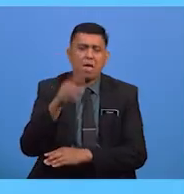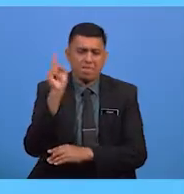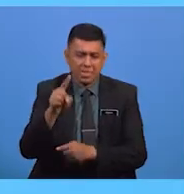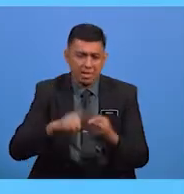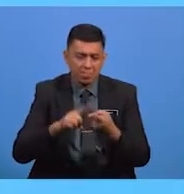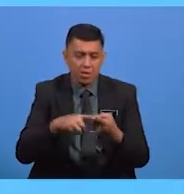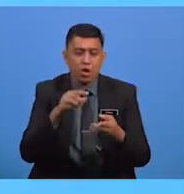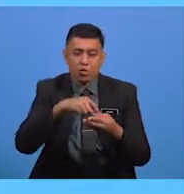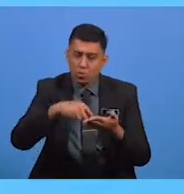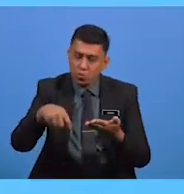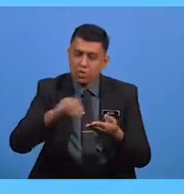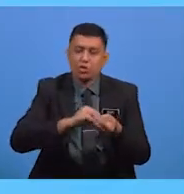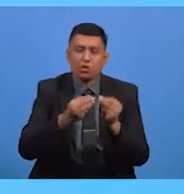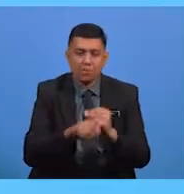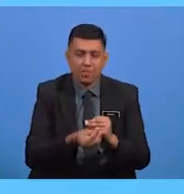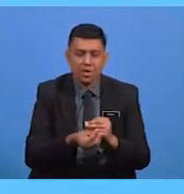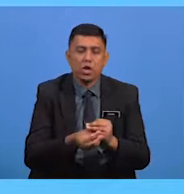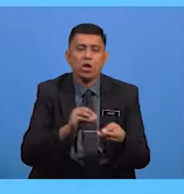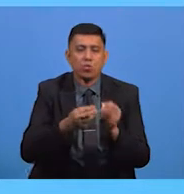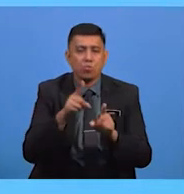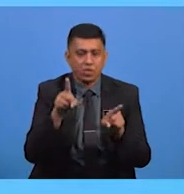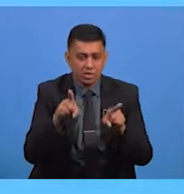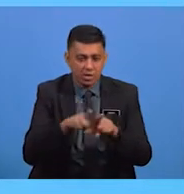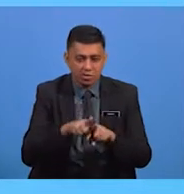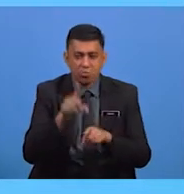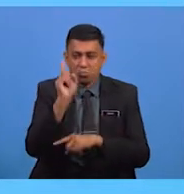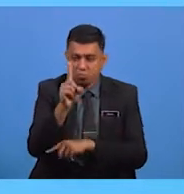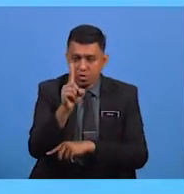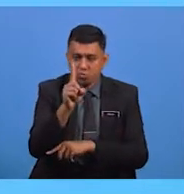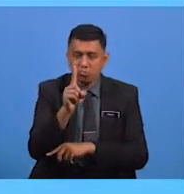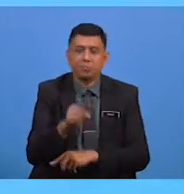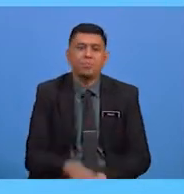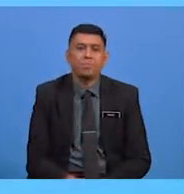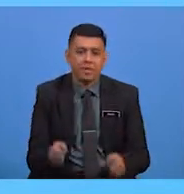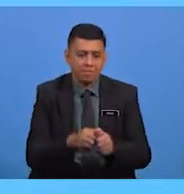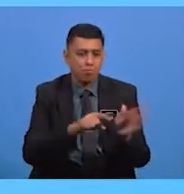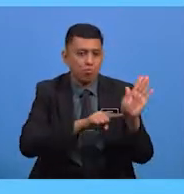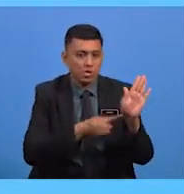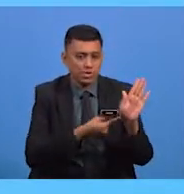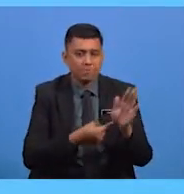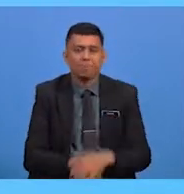nombor. Dimulai dengan nombor 1 bersama dengan pernyataan mula.